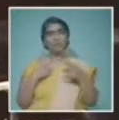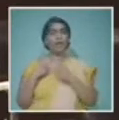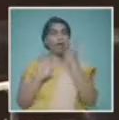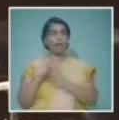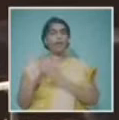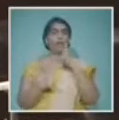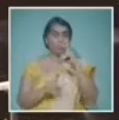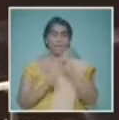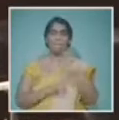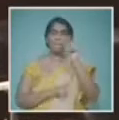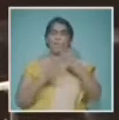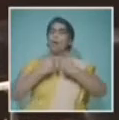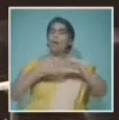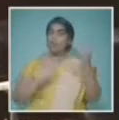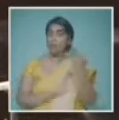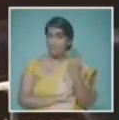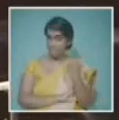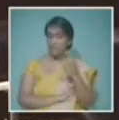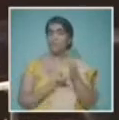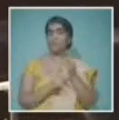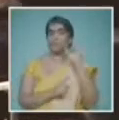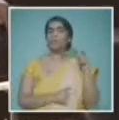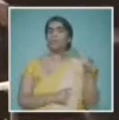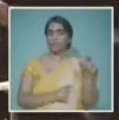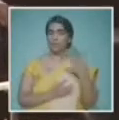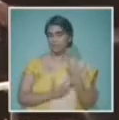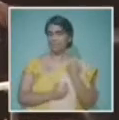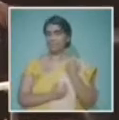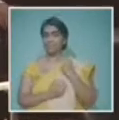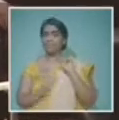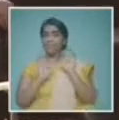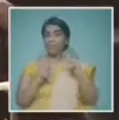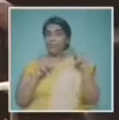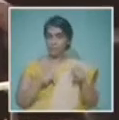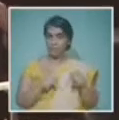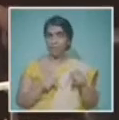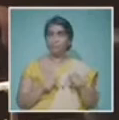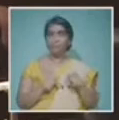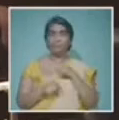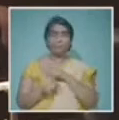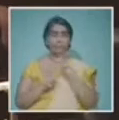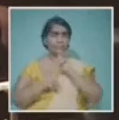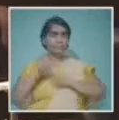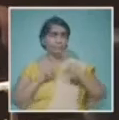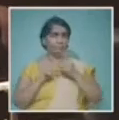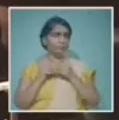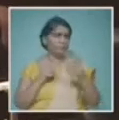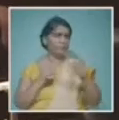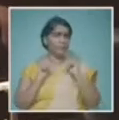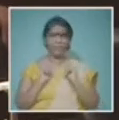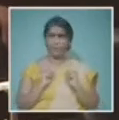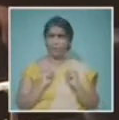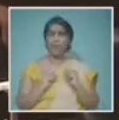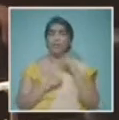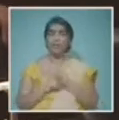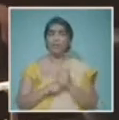දෙක හමාරකින් පාර්ලිමේන්තු විසිරුව හැරීමේ බලය ජනාධිපතිවරයාටට එනවා. හැබැයි දැන් බොහෝයගේ සාකච්ඡාව මත විතිබෙන මොකක් මතද?